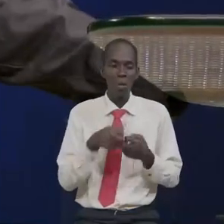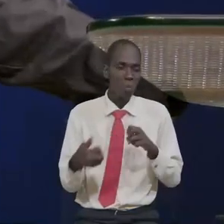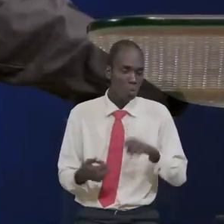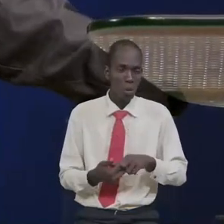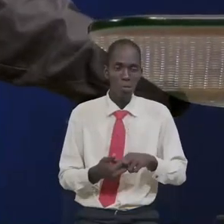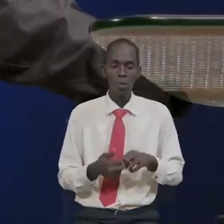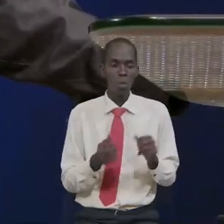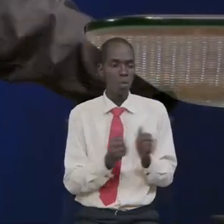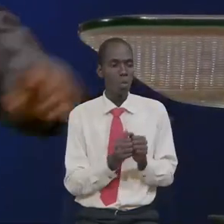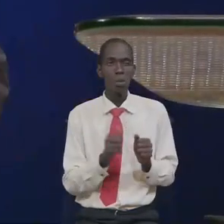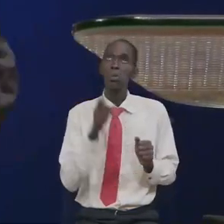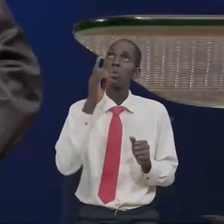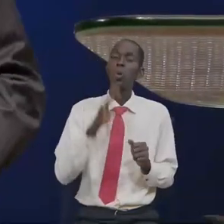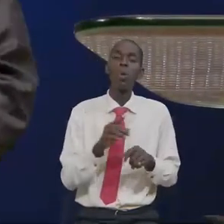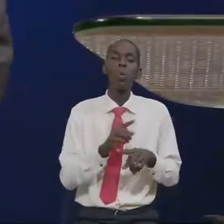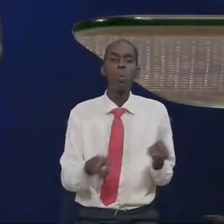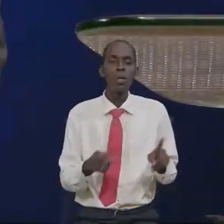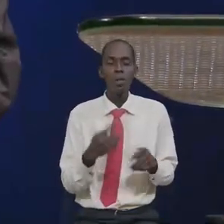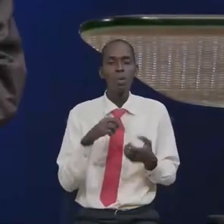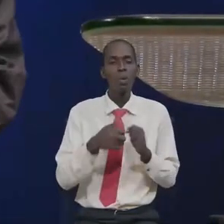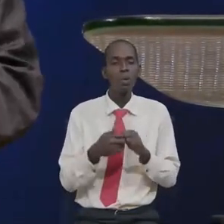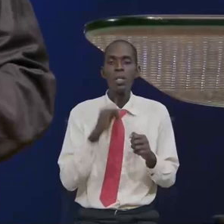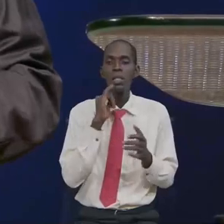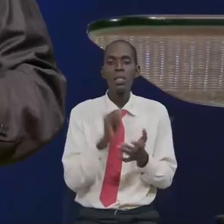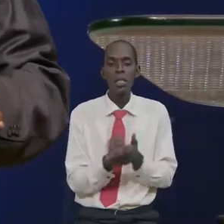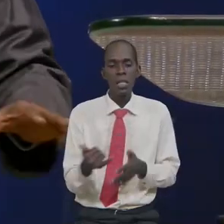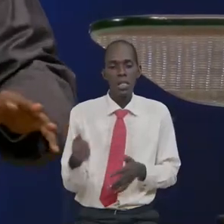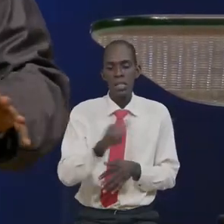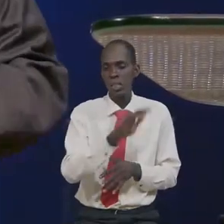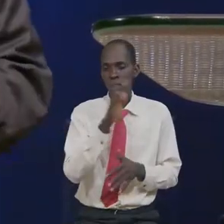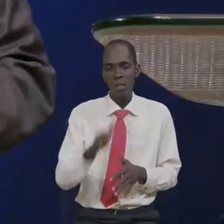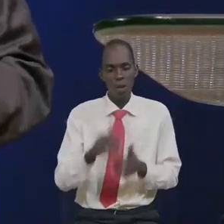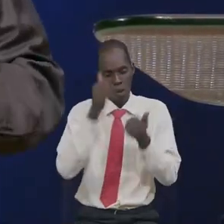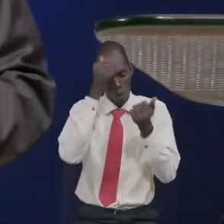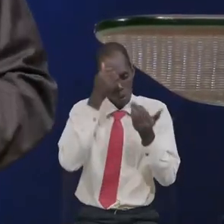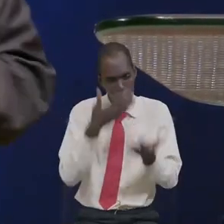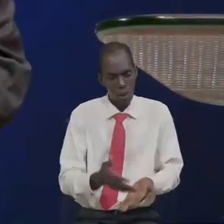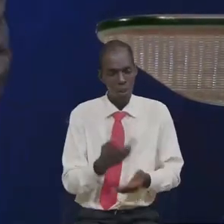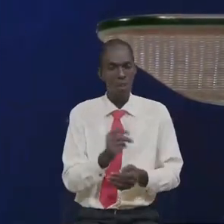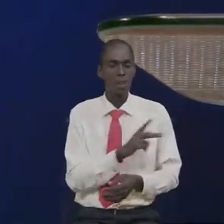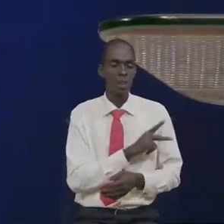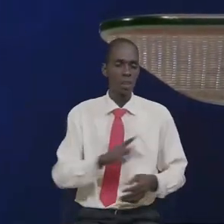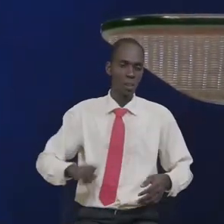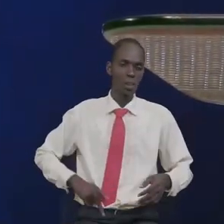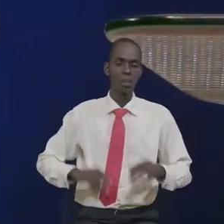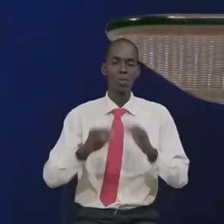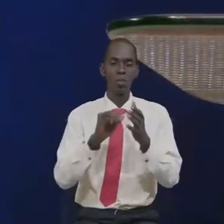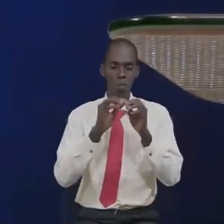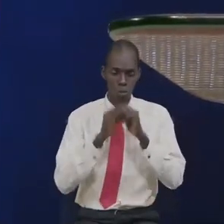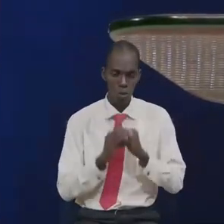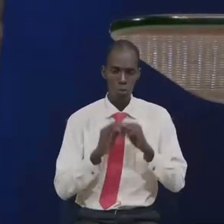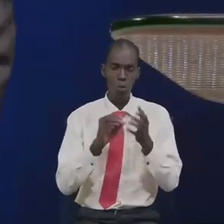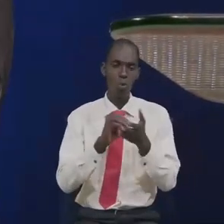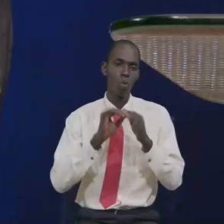ils n'ont pas obéi à Nebuchadnezzar lorsqu'il a envoyé des hommes courageux de les lier et de